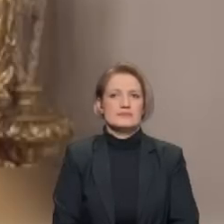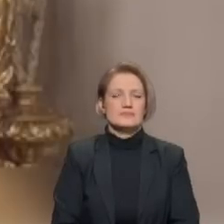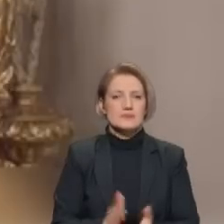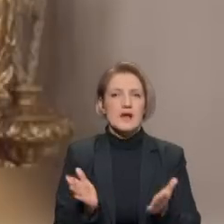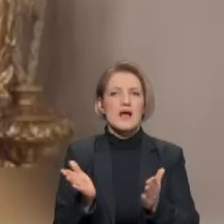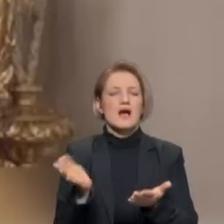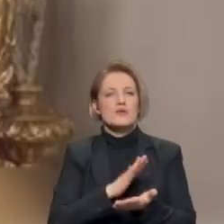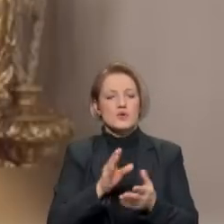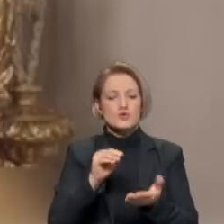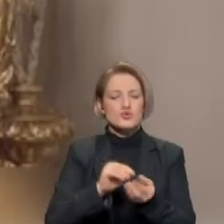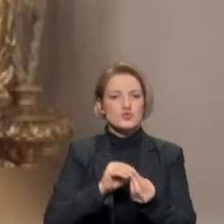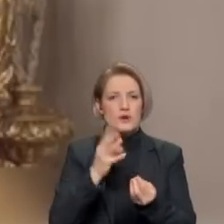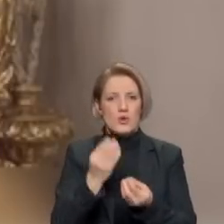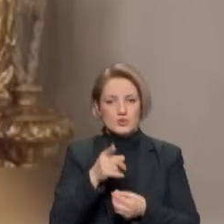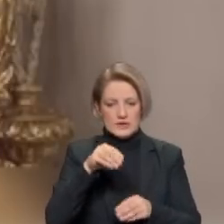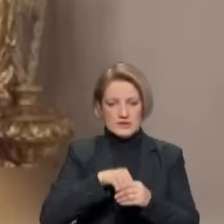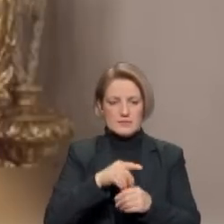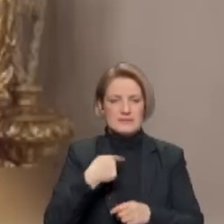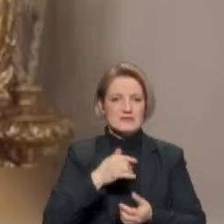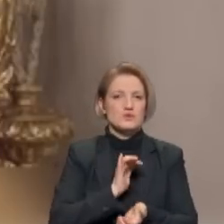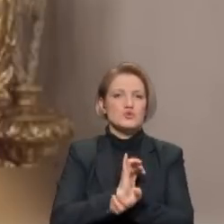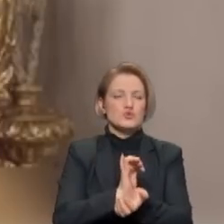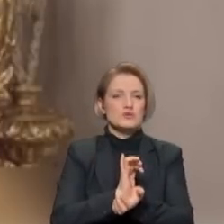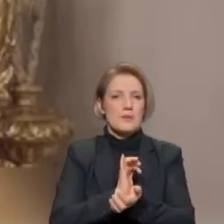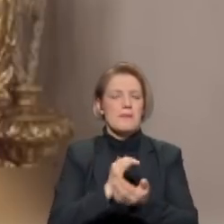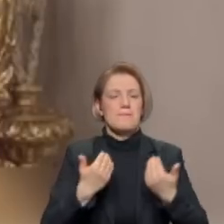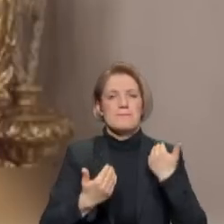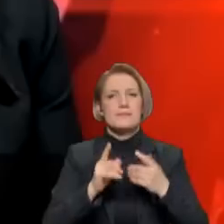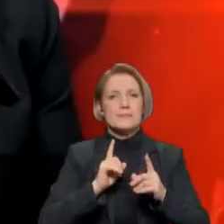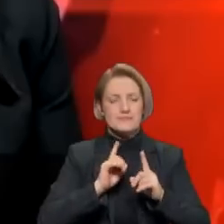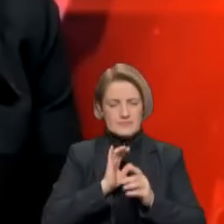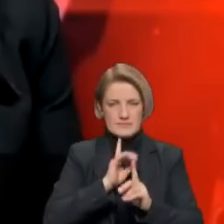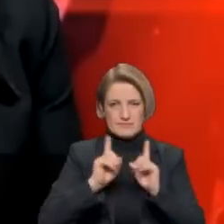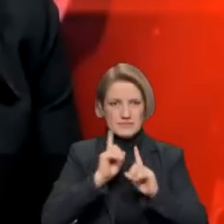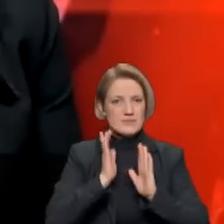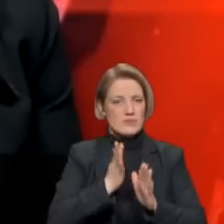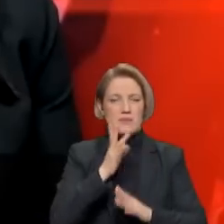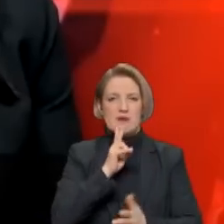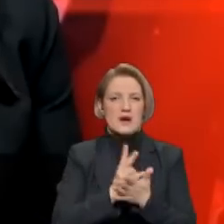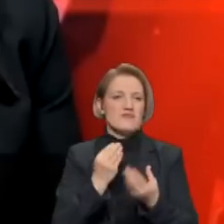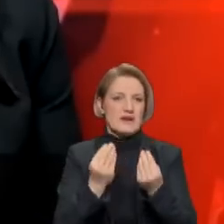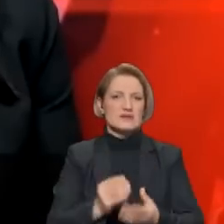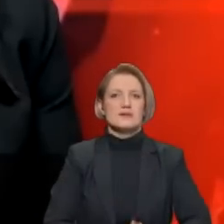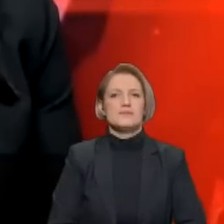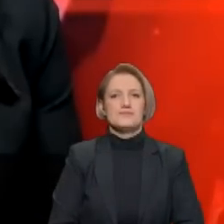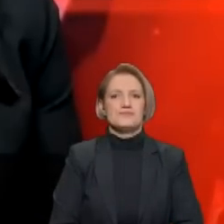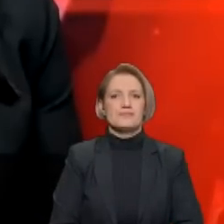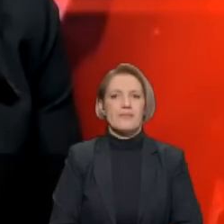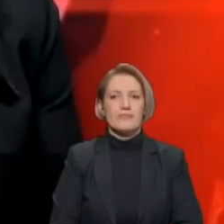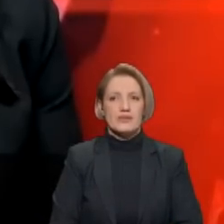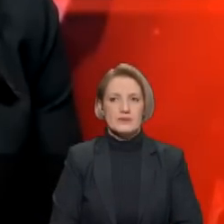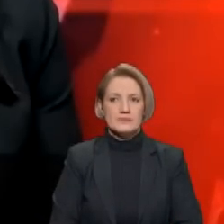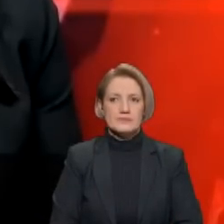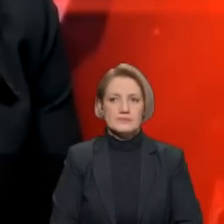Katalog suçlardan olduğu için biz de tutuklu yargılama talebinde bulunduk. Faillerin an itibariyle tutuklanmamış olması en